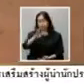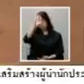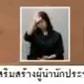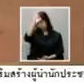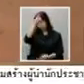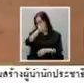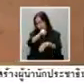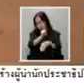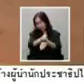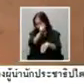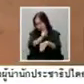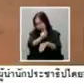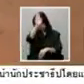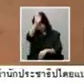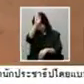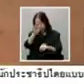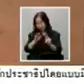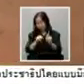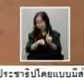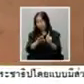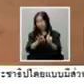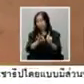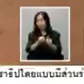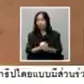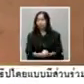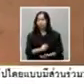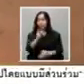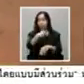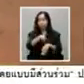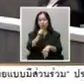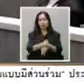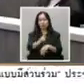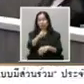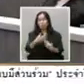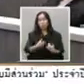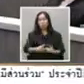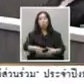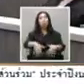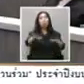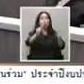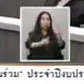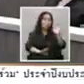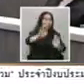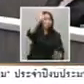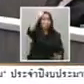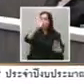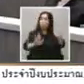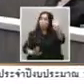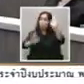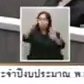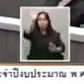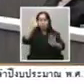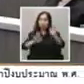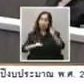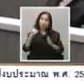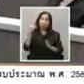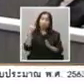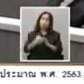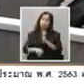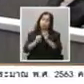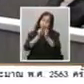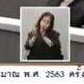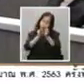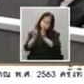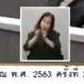ท่านประธานครับข้อ9นะครับท่านประธานทำหน้าที่ปล่อยให้ผู้อภิปรายเนี่ยปิดข้อบังคับตลอดเวลานะ